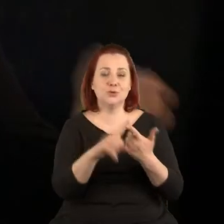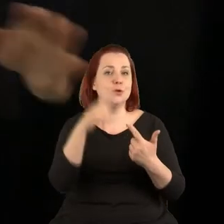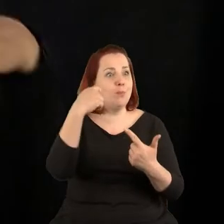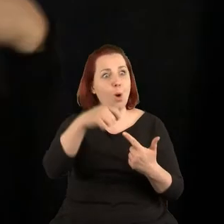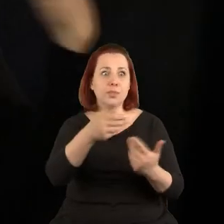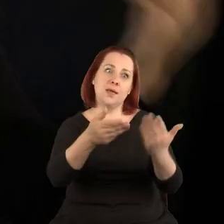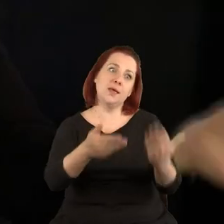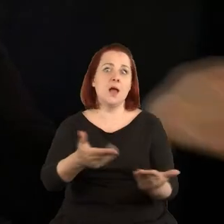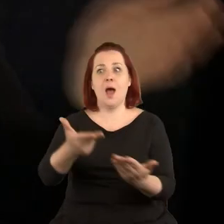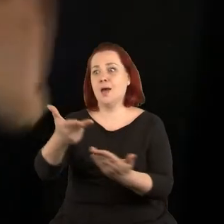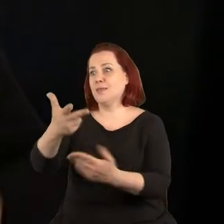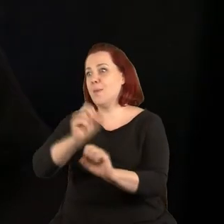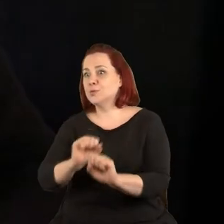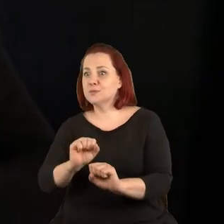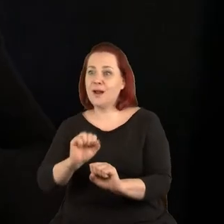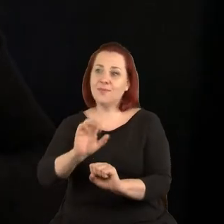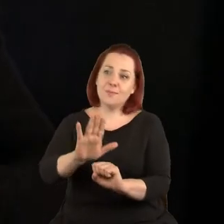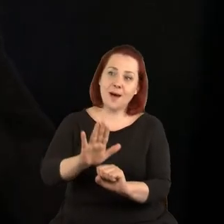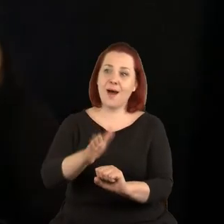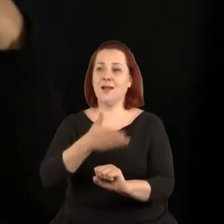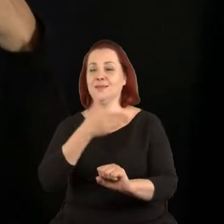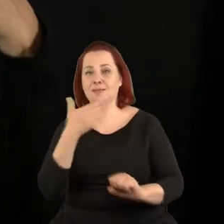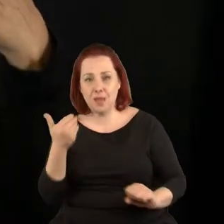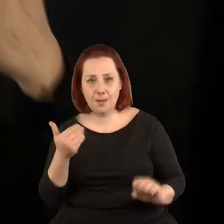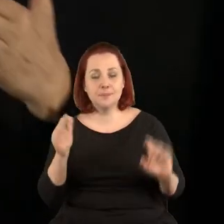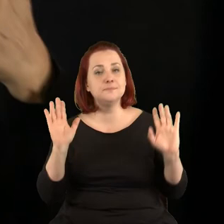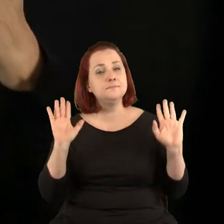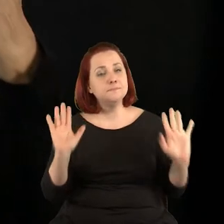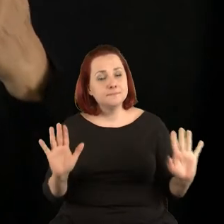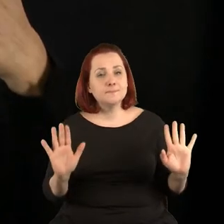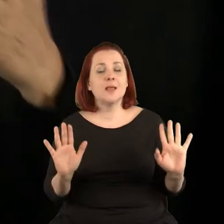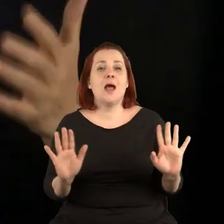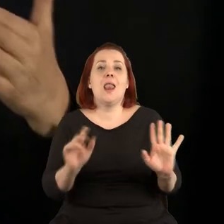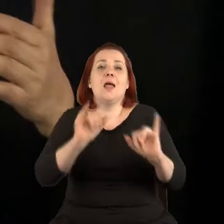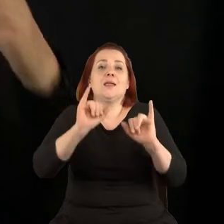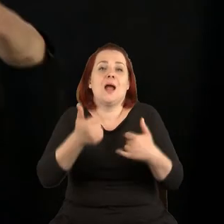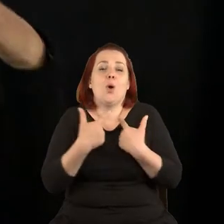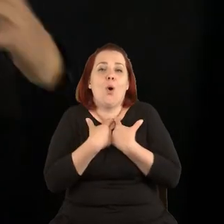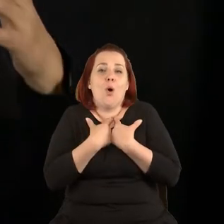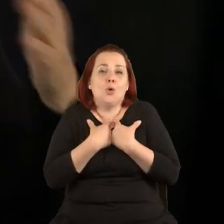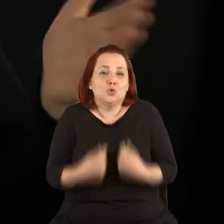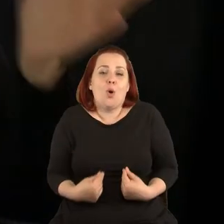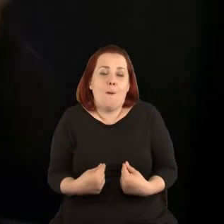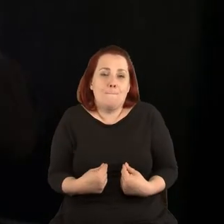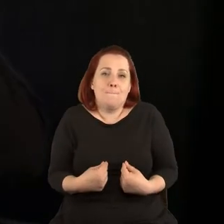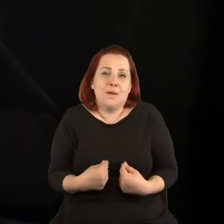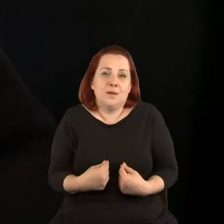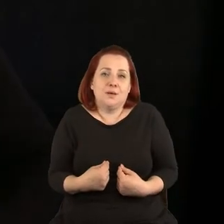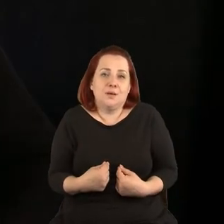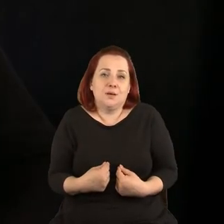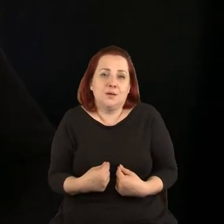z niepełnosprawnością, czy bez. Ale mimo wszystko, jak, że tak powiem, osoby, jak osoby z świata